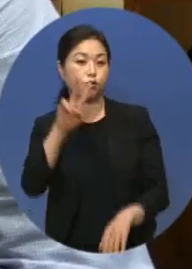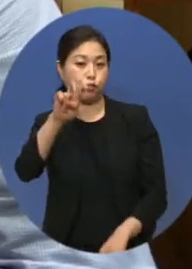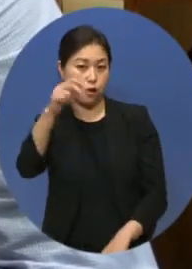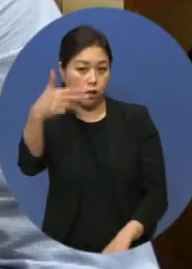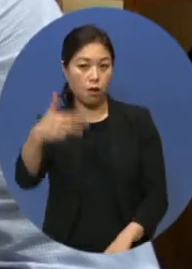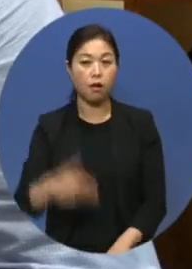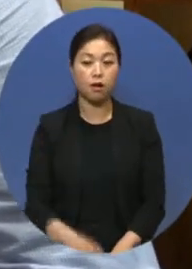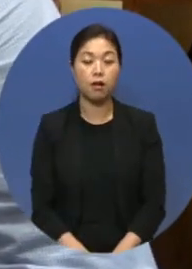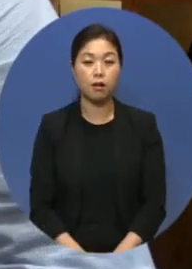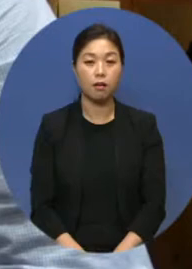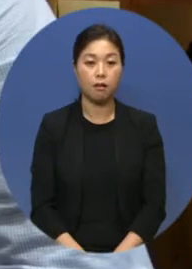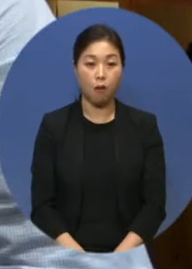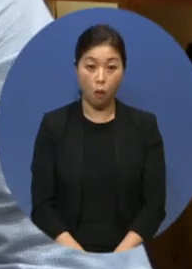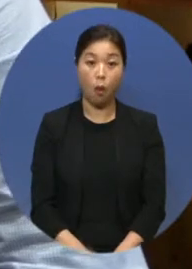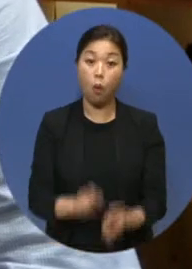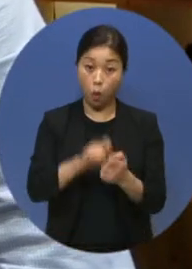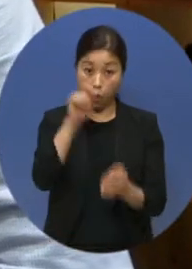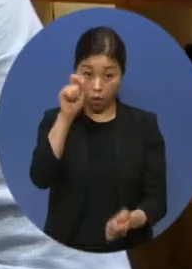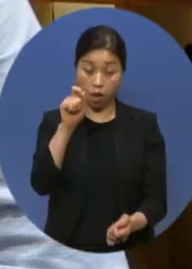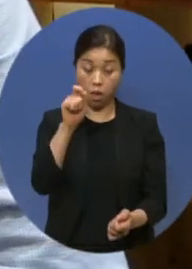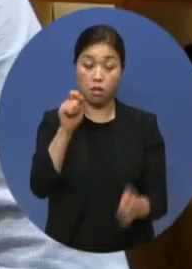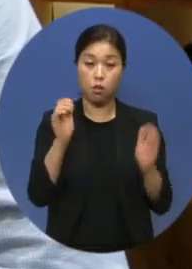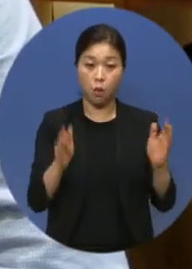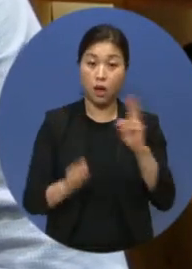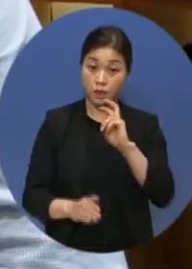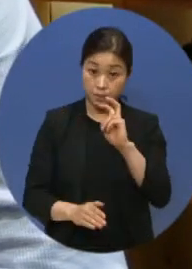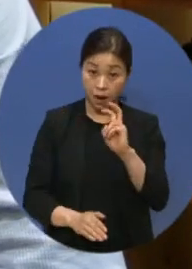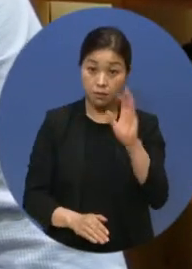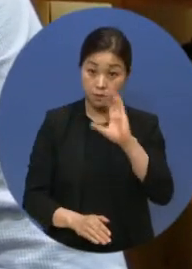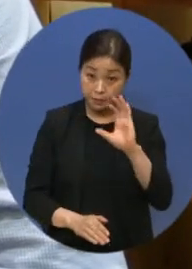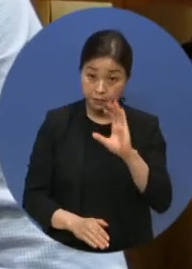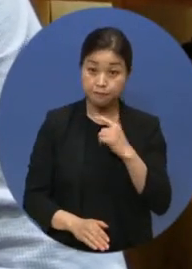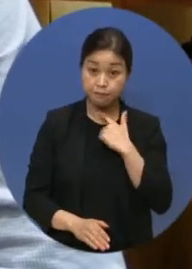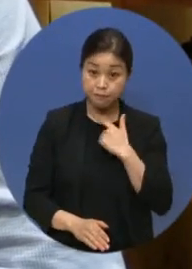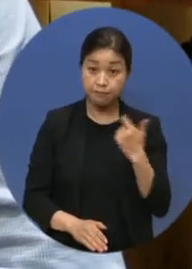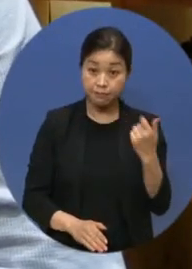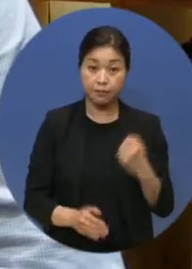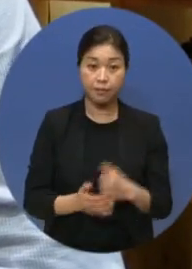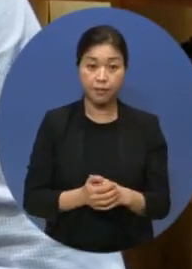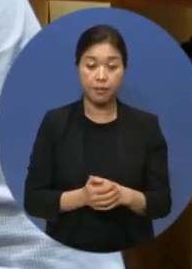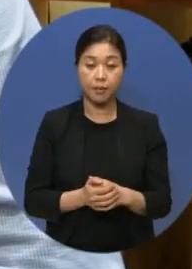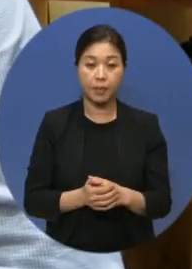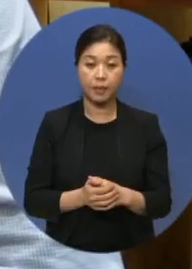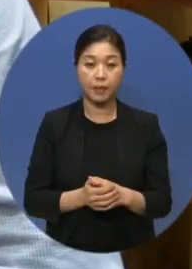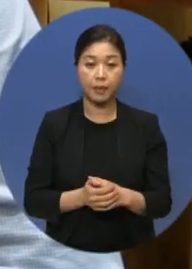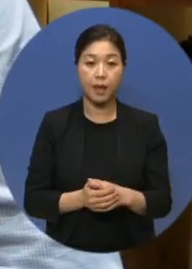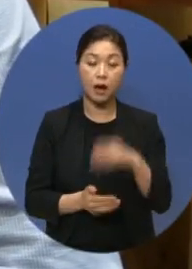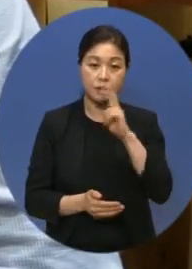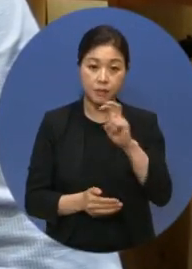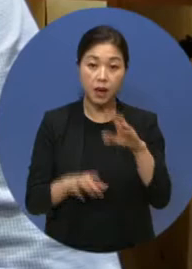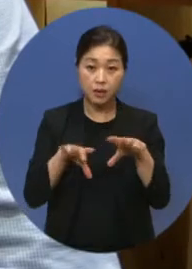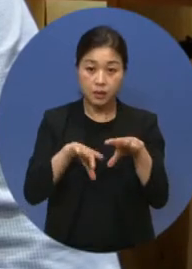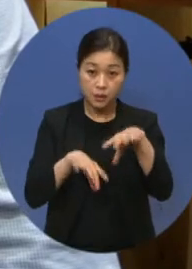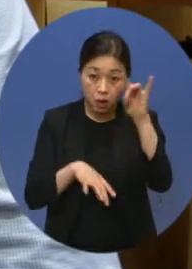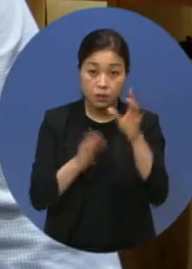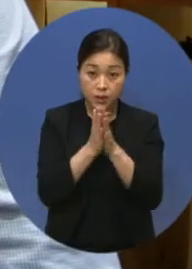28살? 엄청 오랫동안 음악을 네. 했네요. 어쩌다 음악하게 되신 거예요?